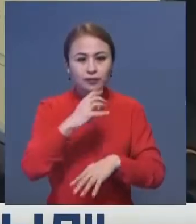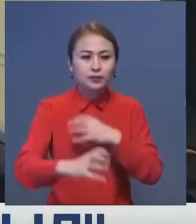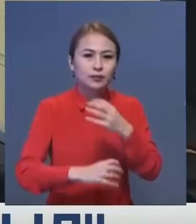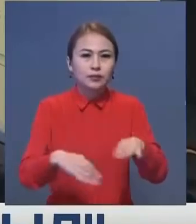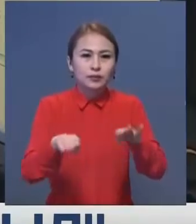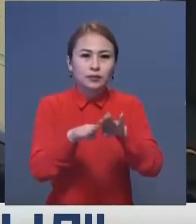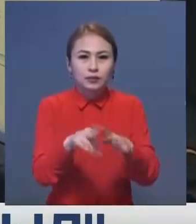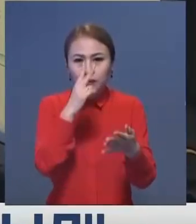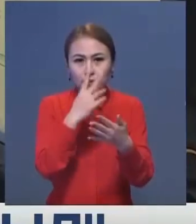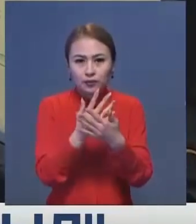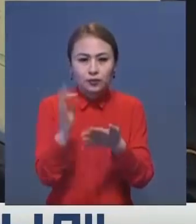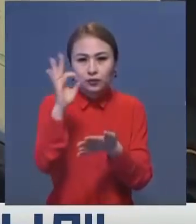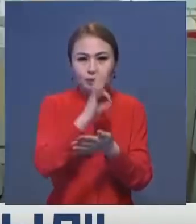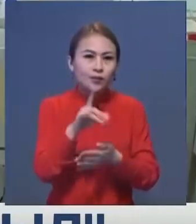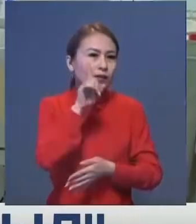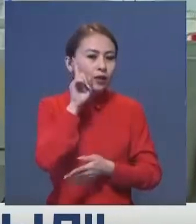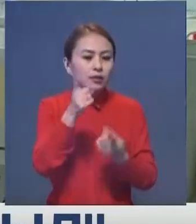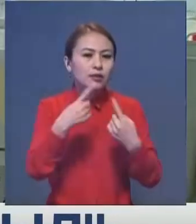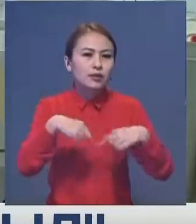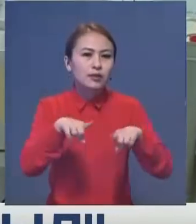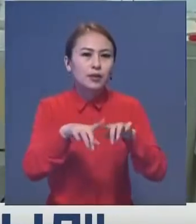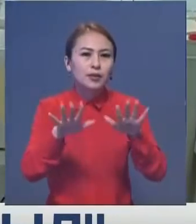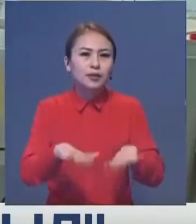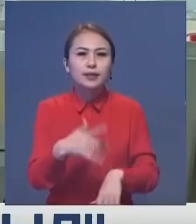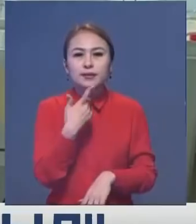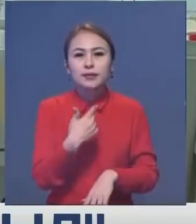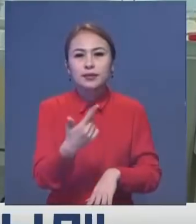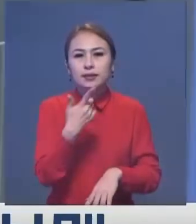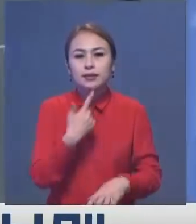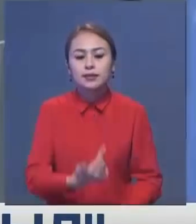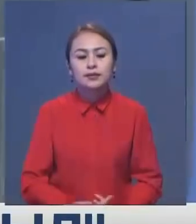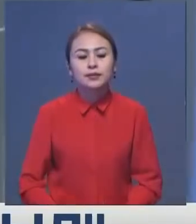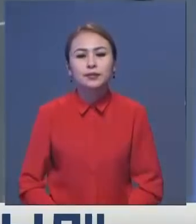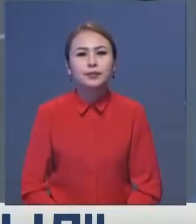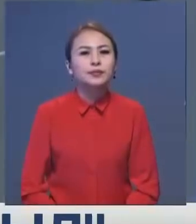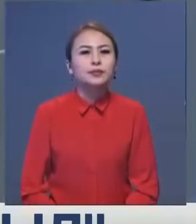Қазақстан әлемдік эпидемиологиялық көрсеткіш бойынша қызыл аймақта тұр.